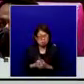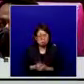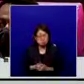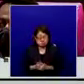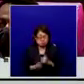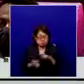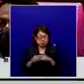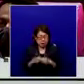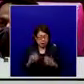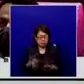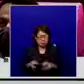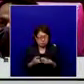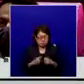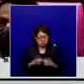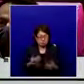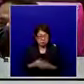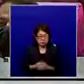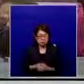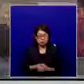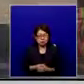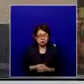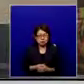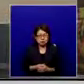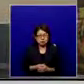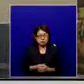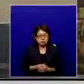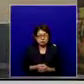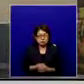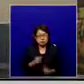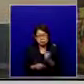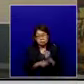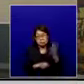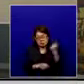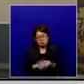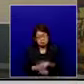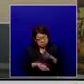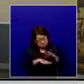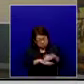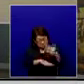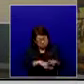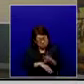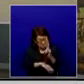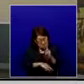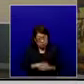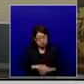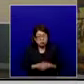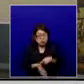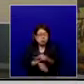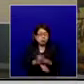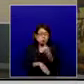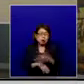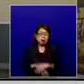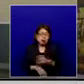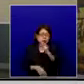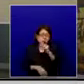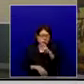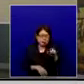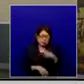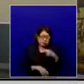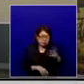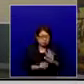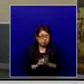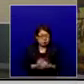อยู่กับเราแล้วอยู่แล้วนะปีที่แล้วผมจะบอกว่านรกจะมาเยือนนรก is coming ท่านเตือนผมว่าท่านประธานบอกว่าอย่าพูดภาษาอังกฤษแต่วันนี้ผ